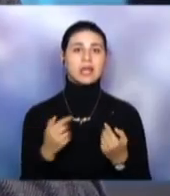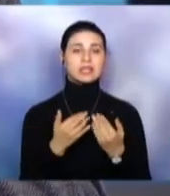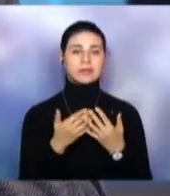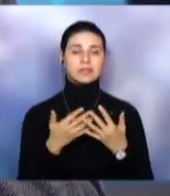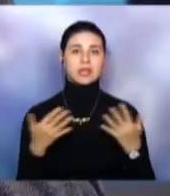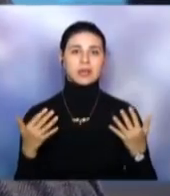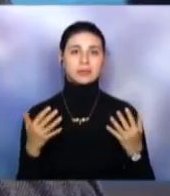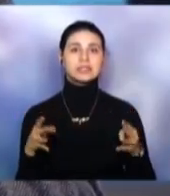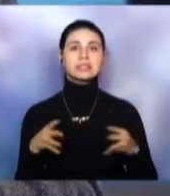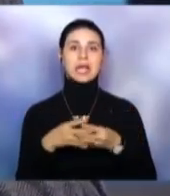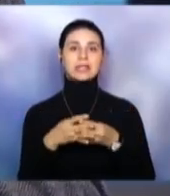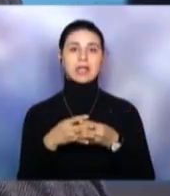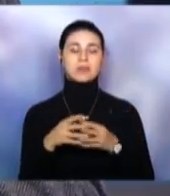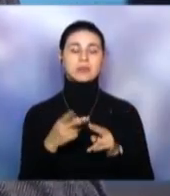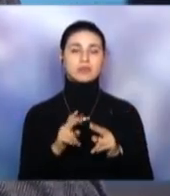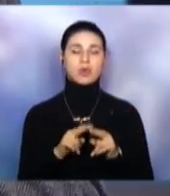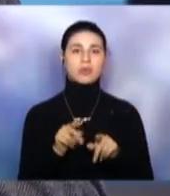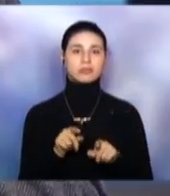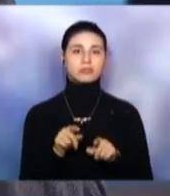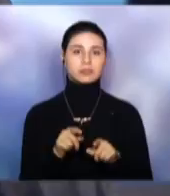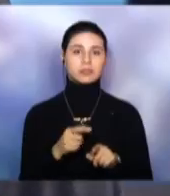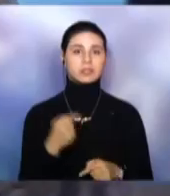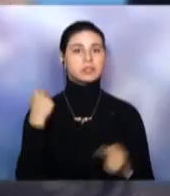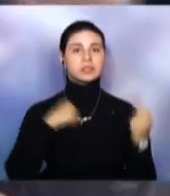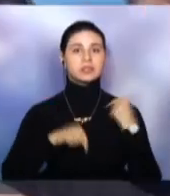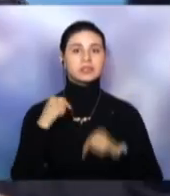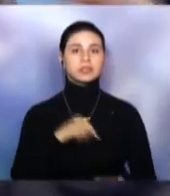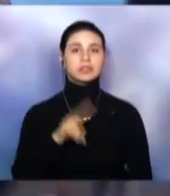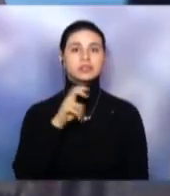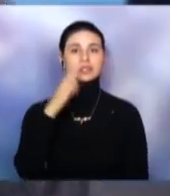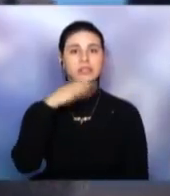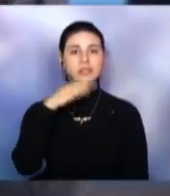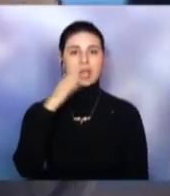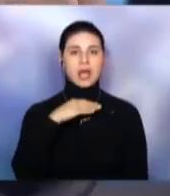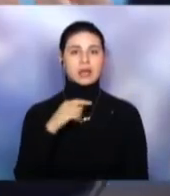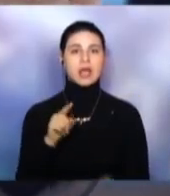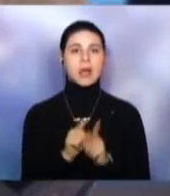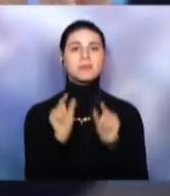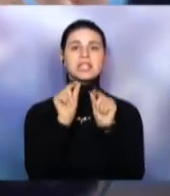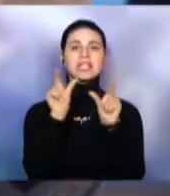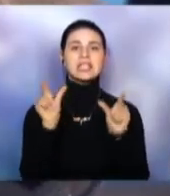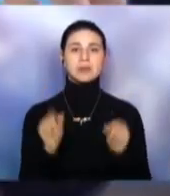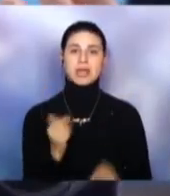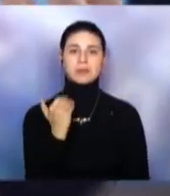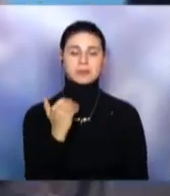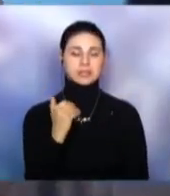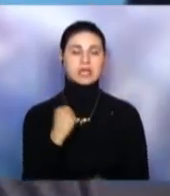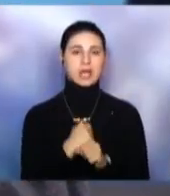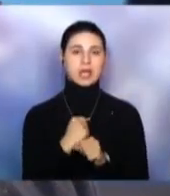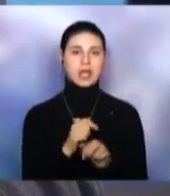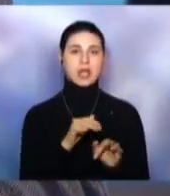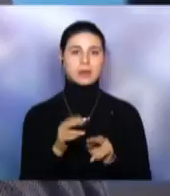ნივთიერების ტანდემი აკეთებს იმას, რასაც აკეთებს ეგრეთ წოდებული რენინ-ანგიოტენზინის სისტემა, რის მიზეზითაც